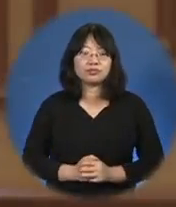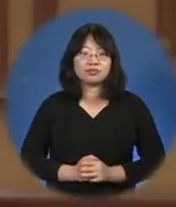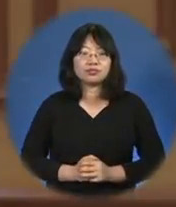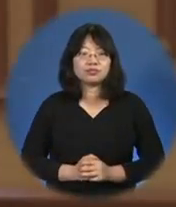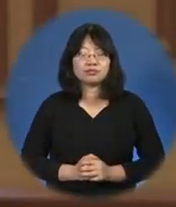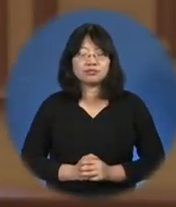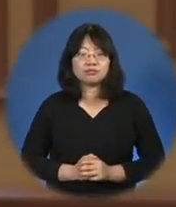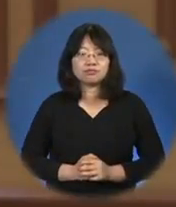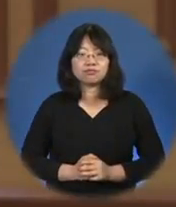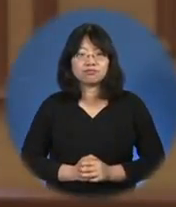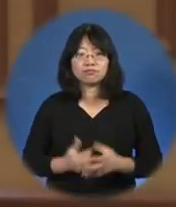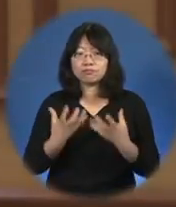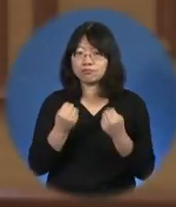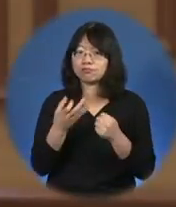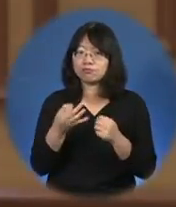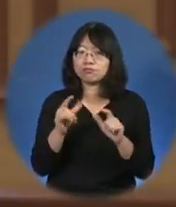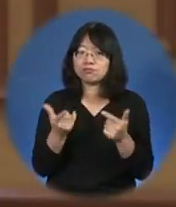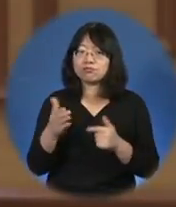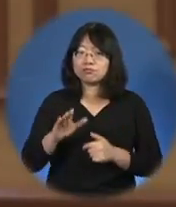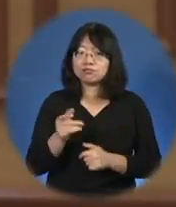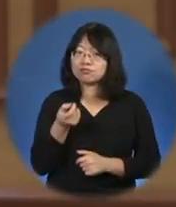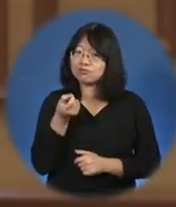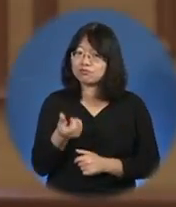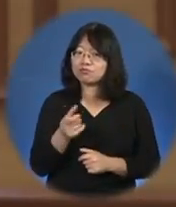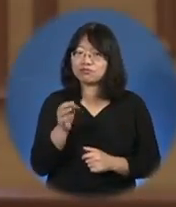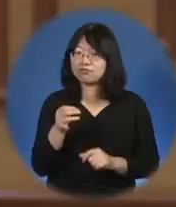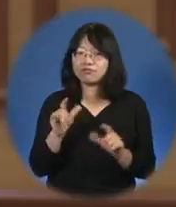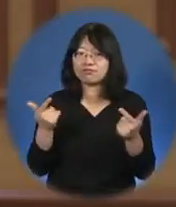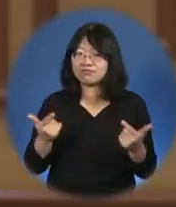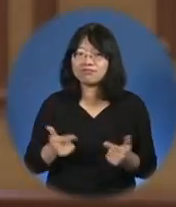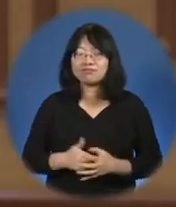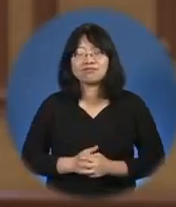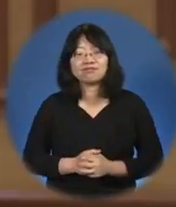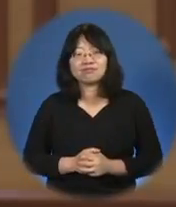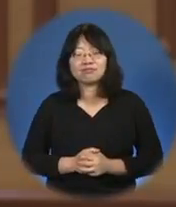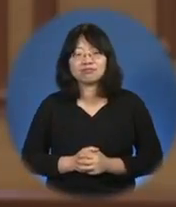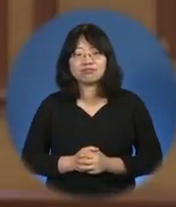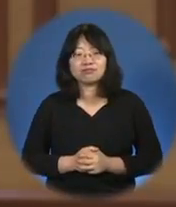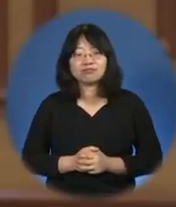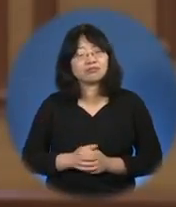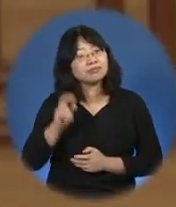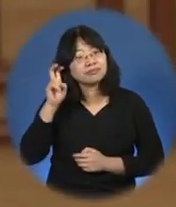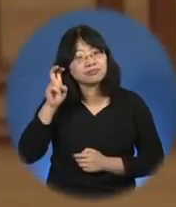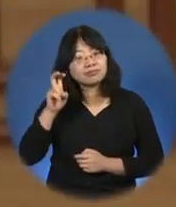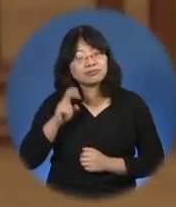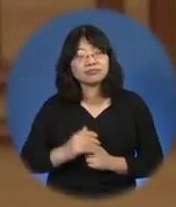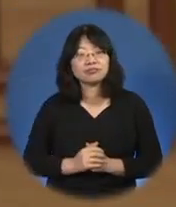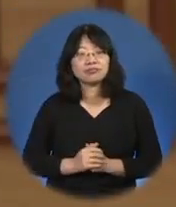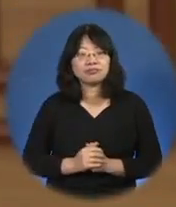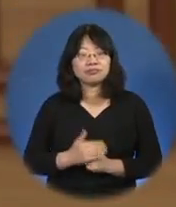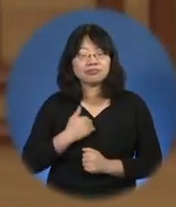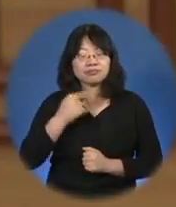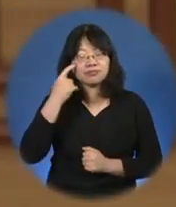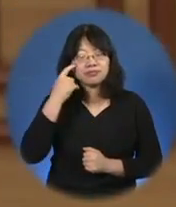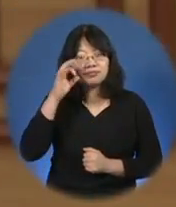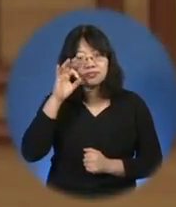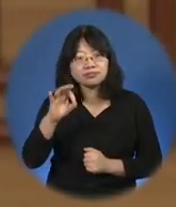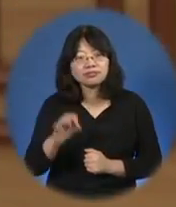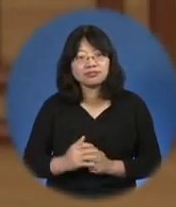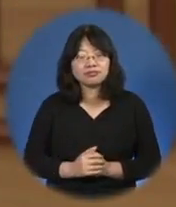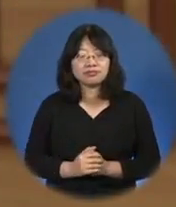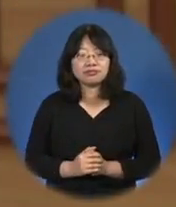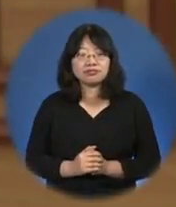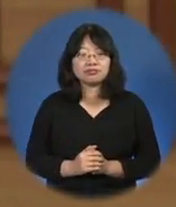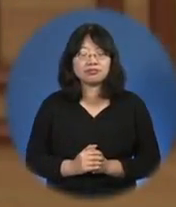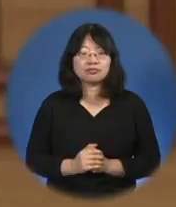네. 많은 돈도 아니지만 또 그렇다고 아주 적은 돈도 아닌데요. 예. 아마 제 생각에는